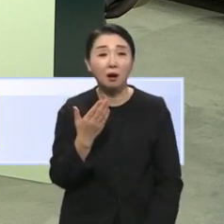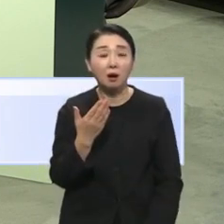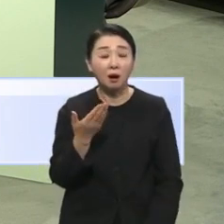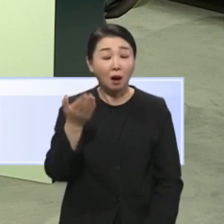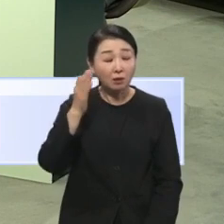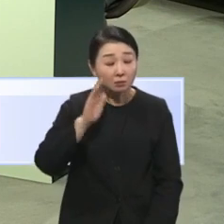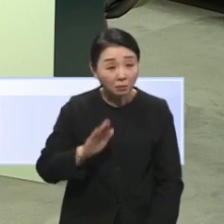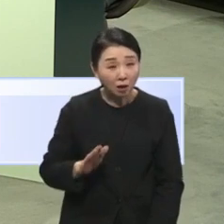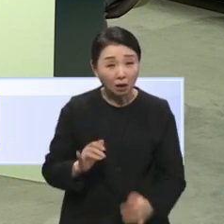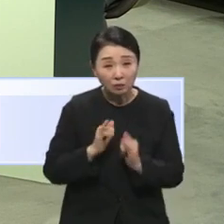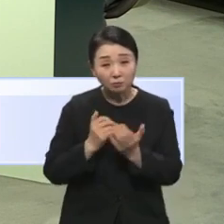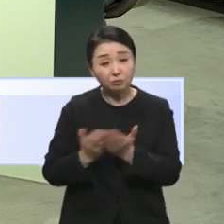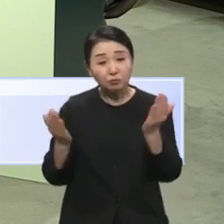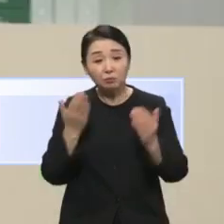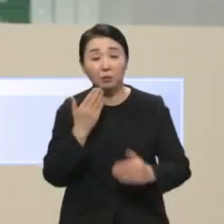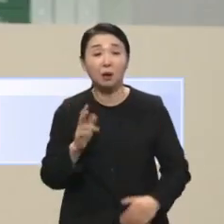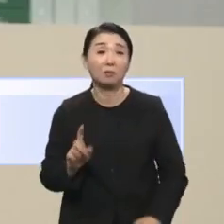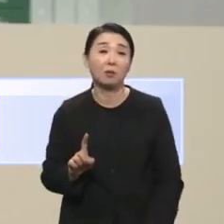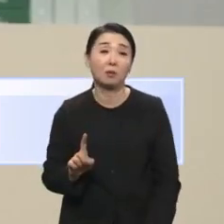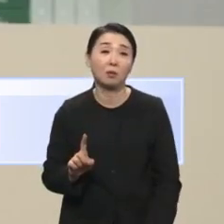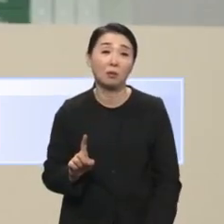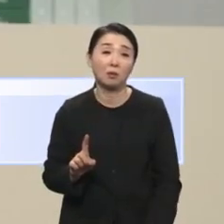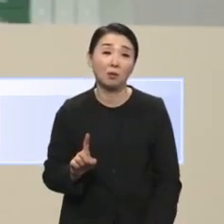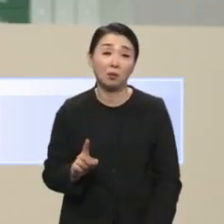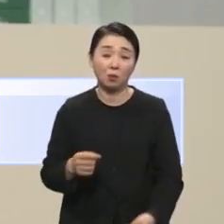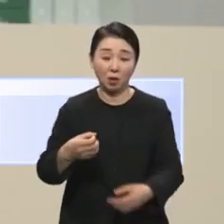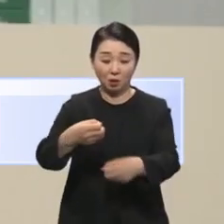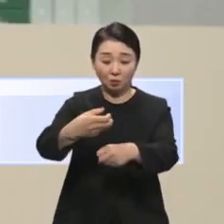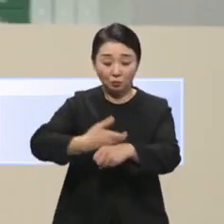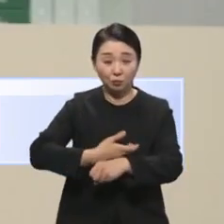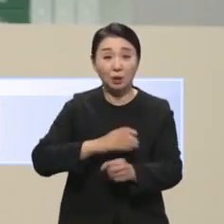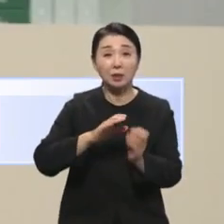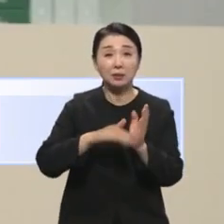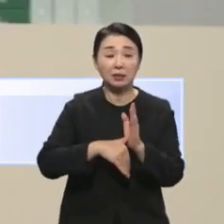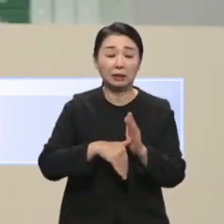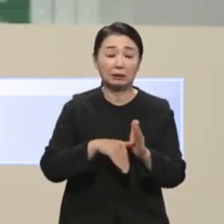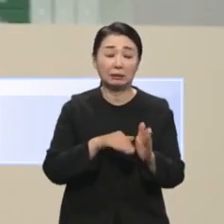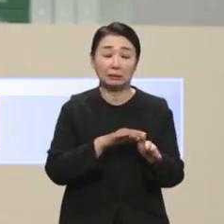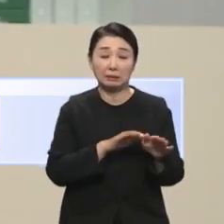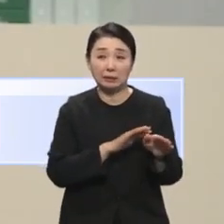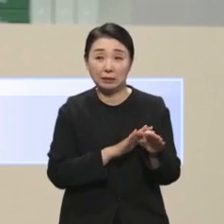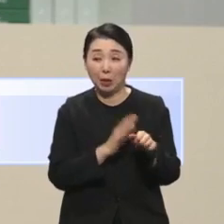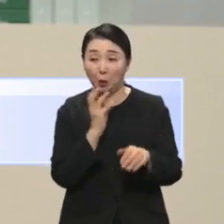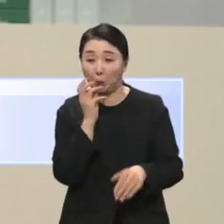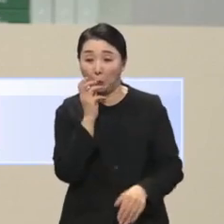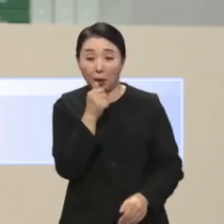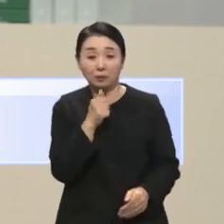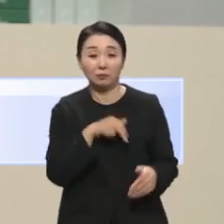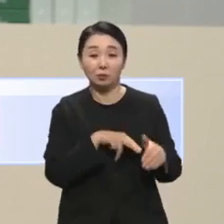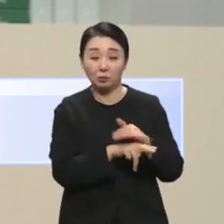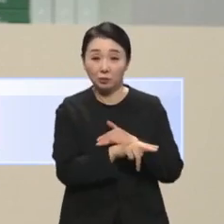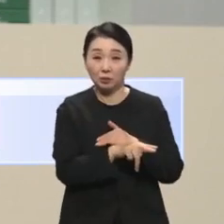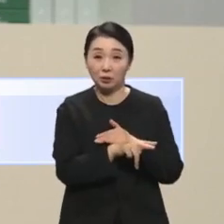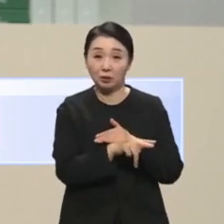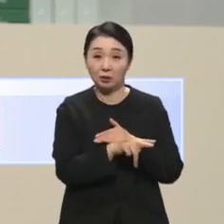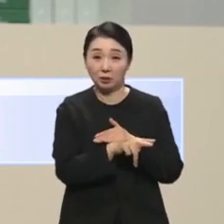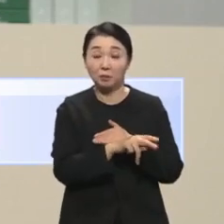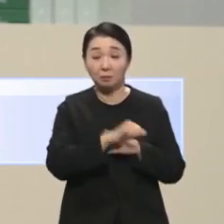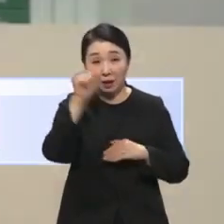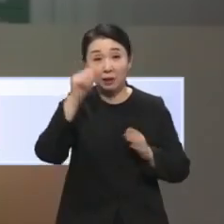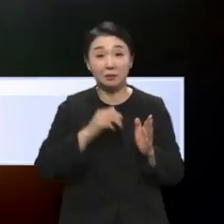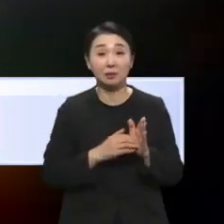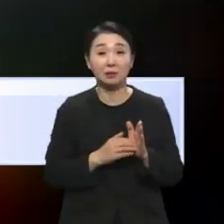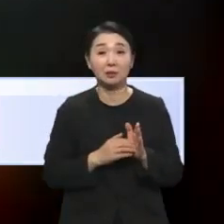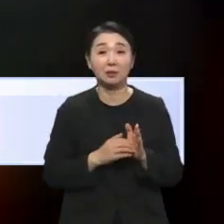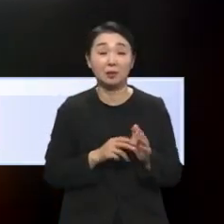있었을까요 일단은 이제 그 자체를 잘 피해서 그 통과를 한 거죠 그것 사실은 이제 뭐 정보가 있어야 사전